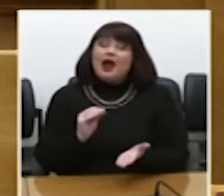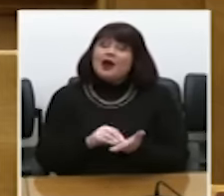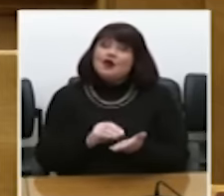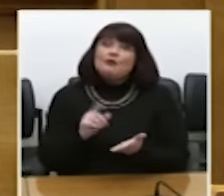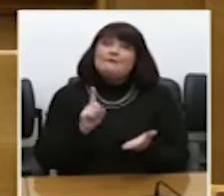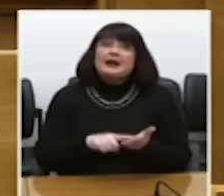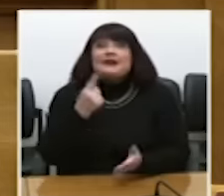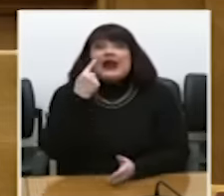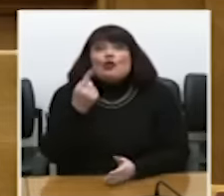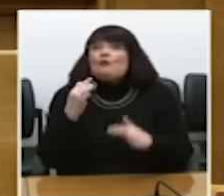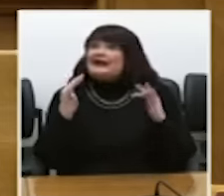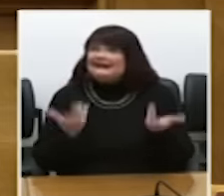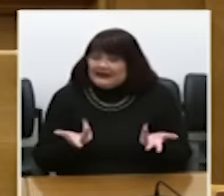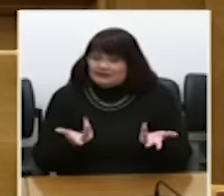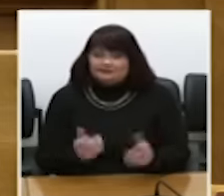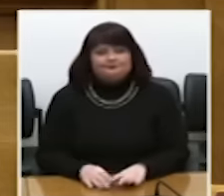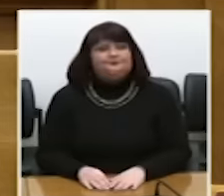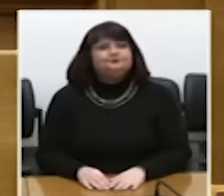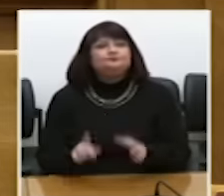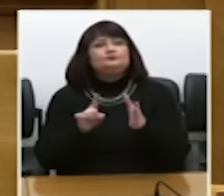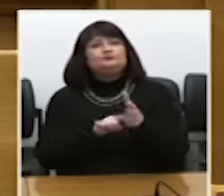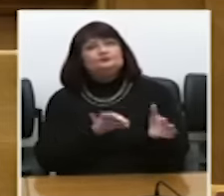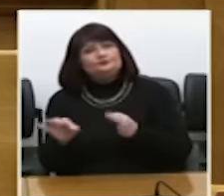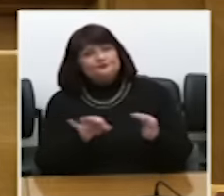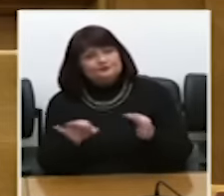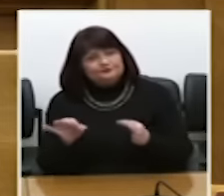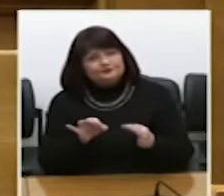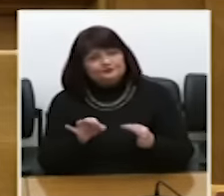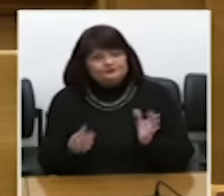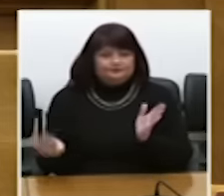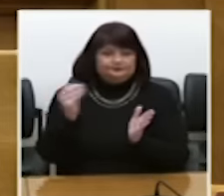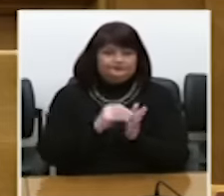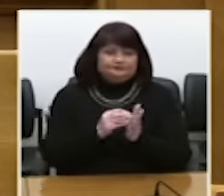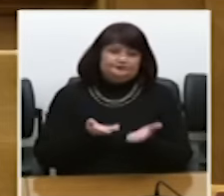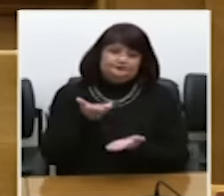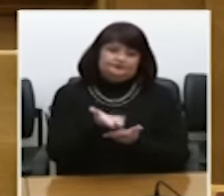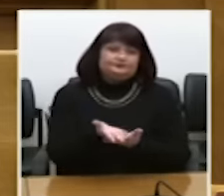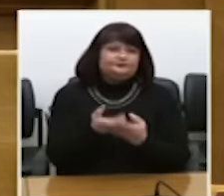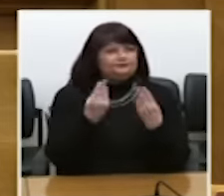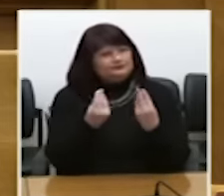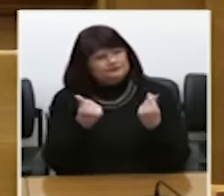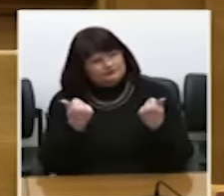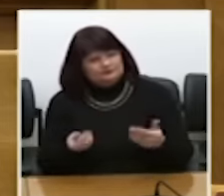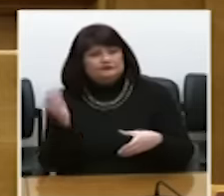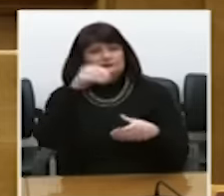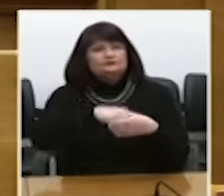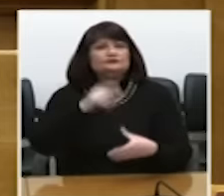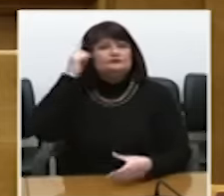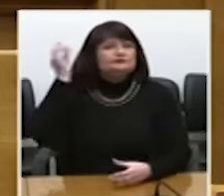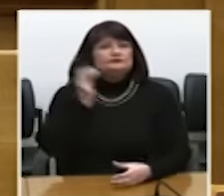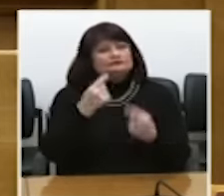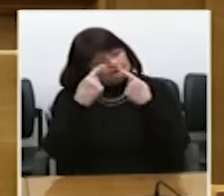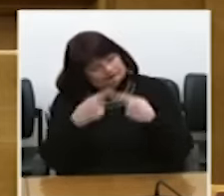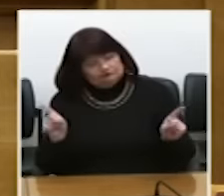κοιτάζουμε. Με το νομοσχέδιο αυτό εισάγεται μια εντελώς διαφορετική λογική συμμετοχής στην εκλογική